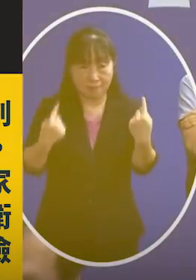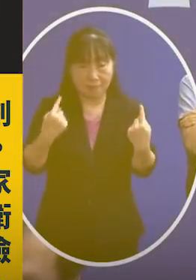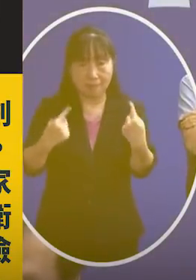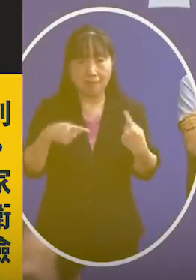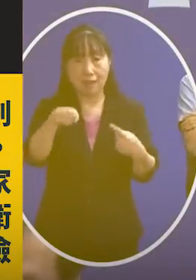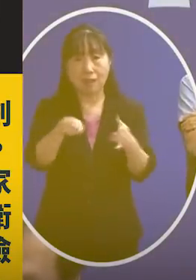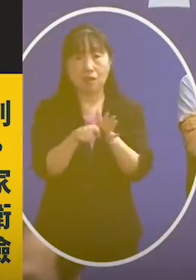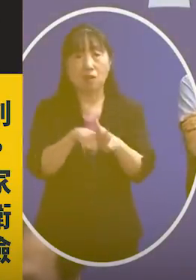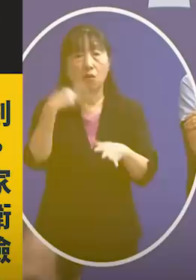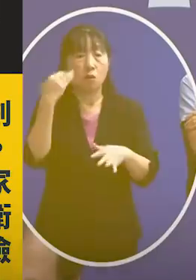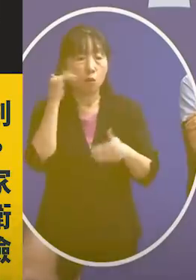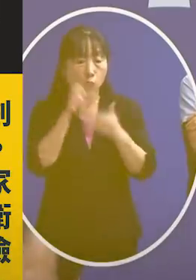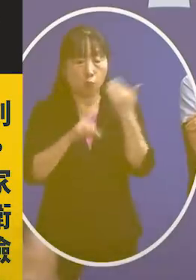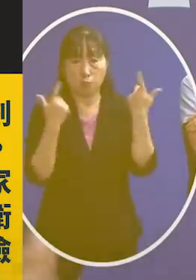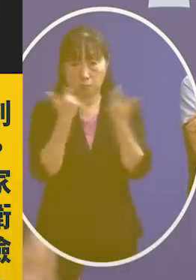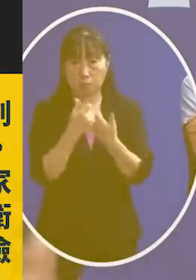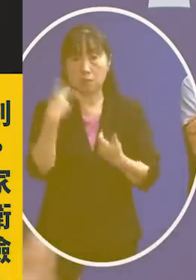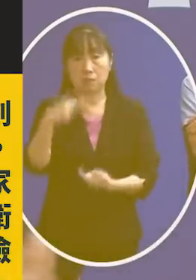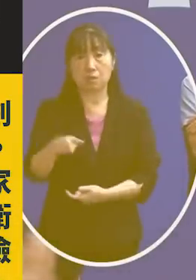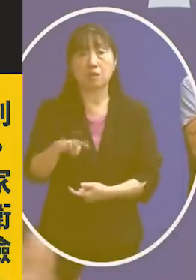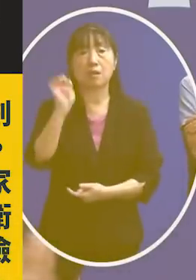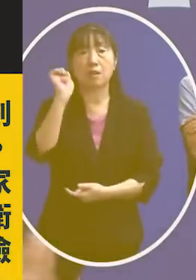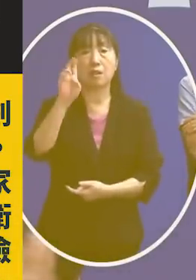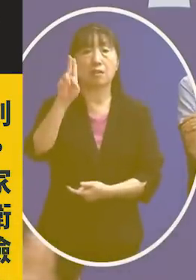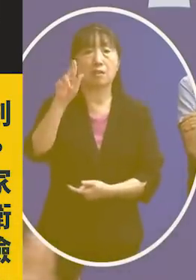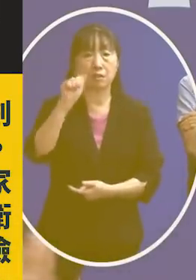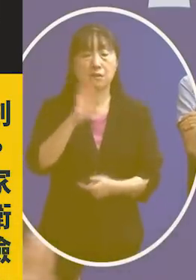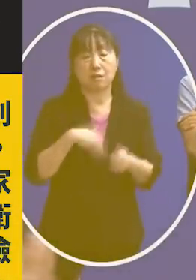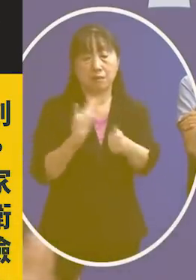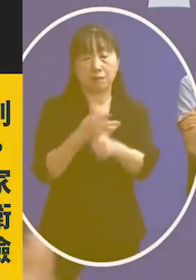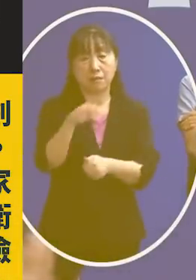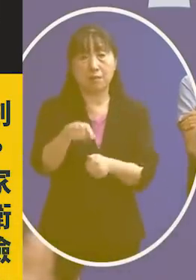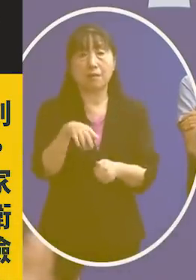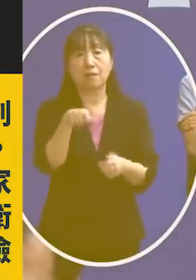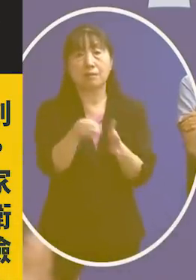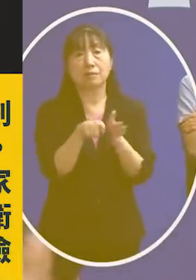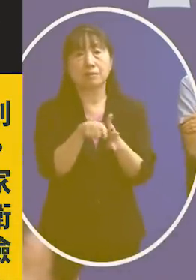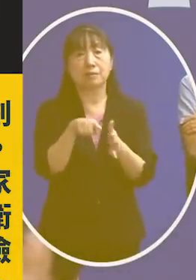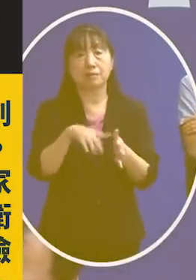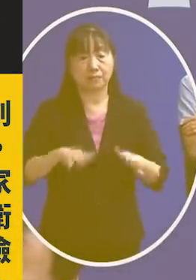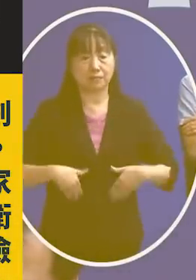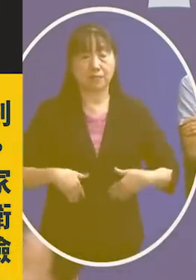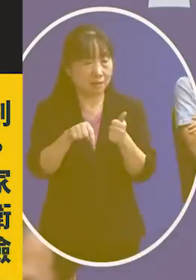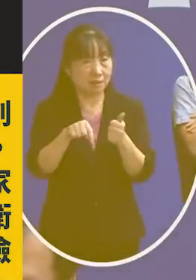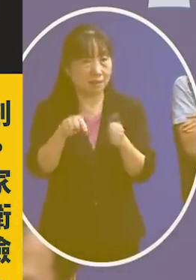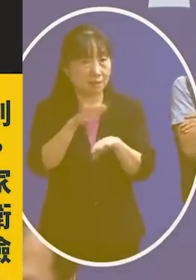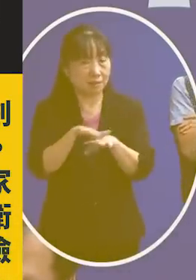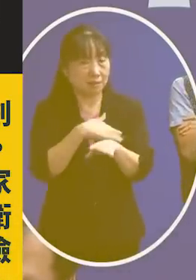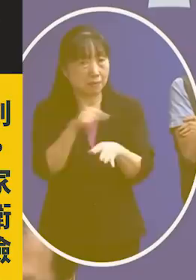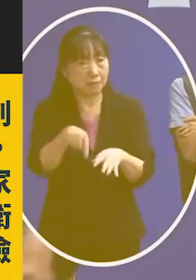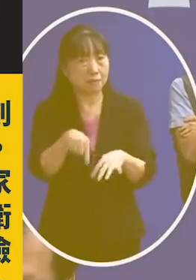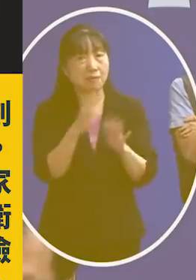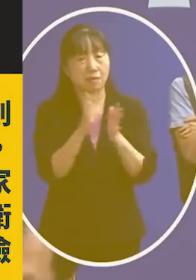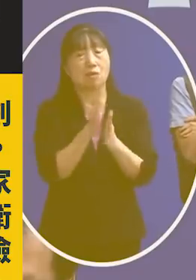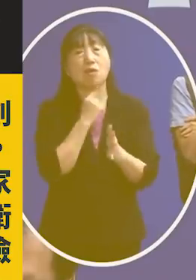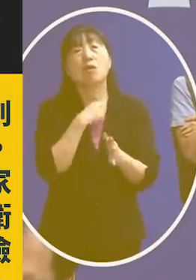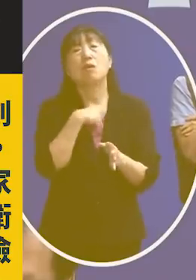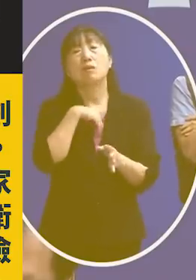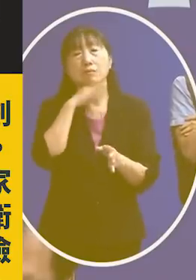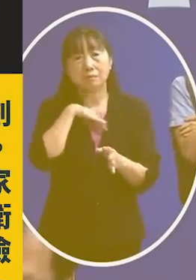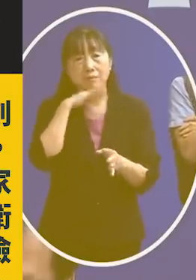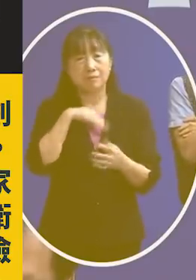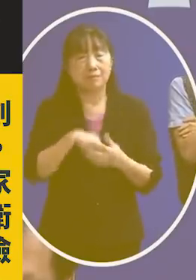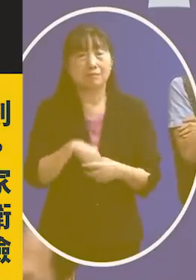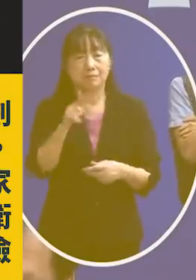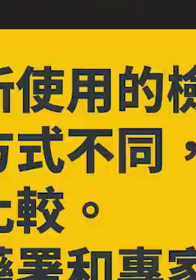授权的这些规定，并且经过专家审查之后，它才能够取得所谓的这个紧急授权。它还需要进一步的这些免疫桥